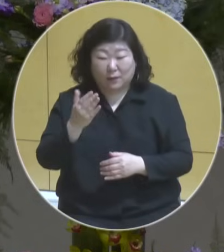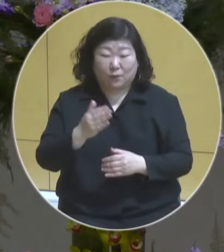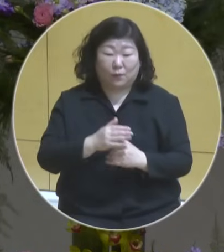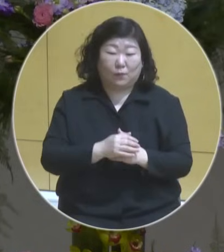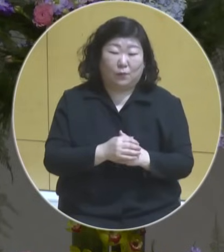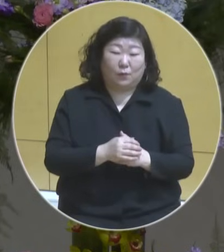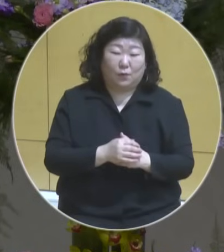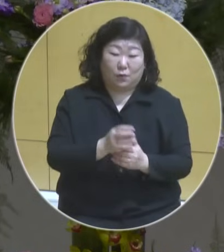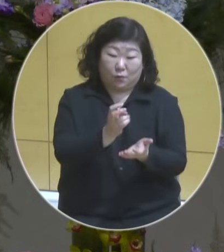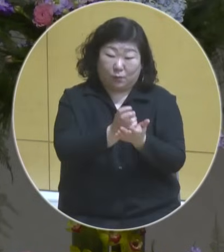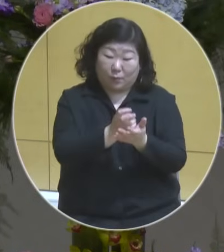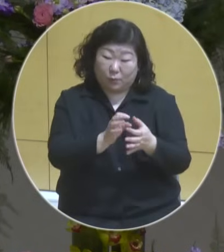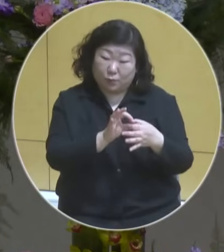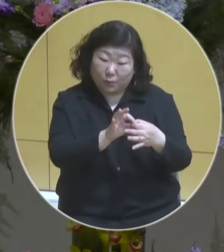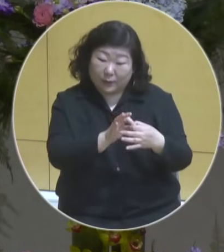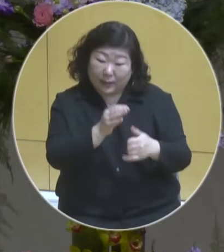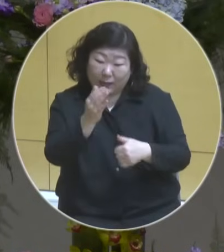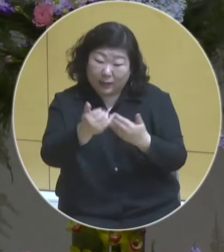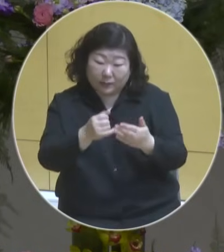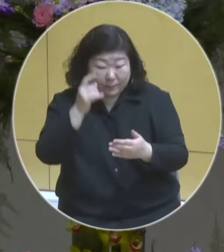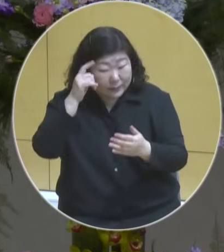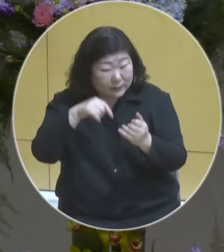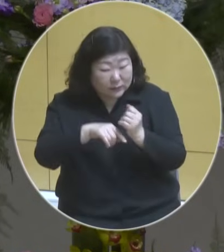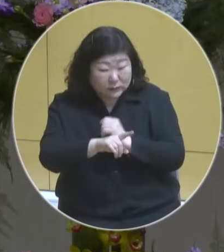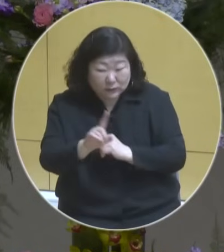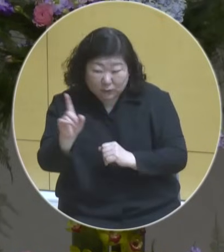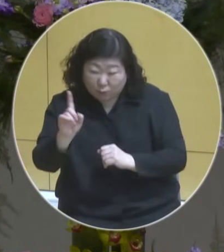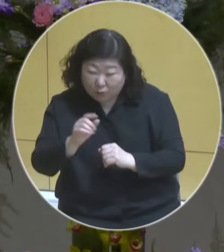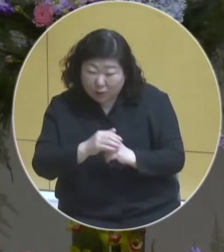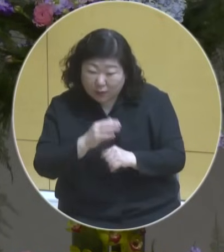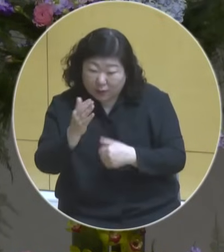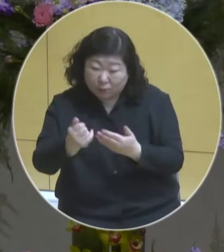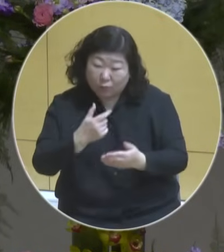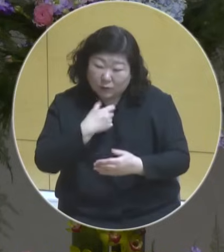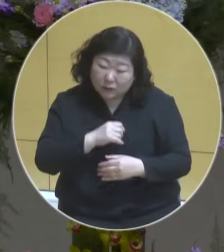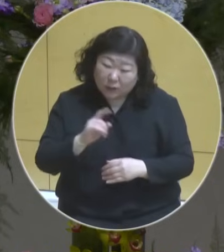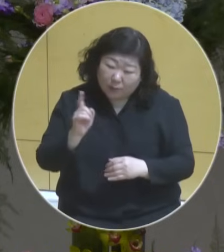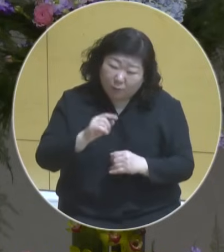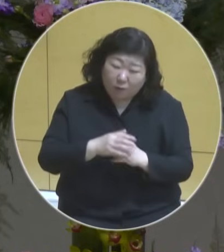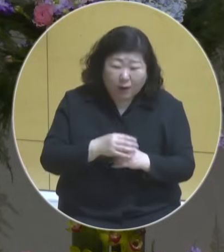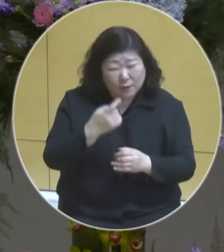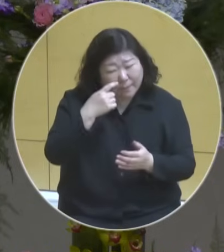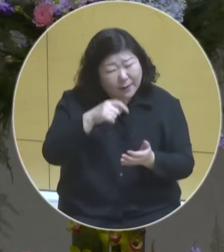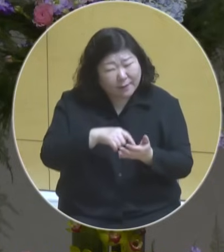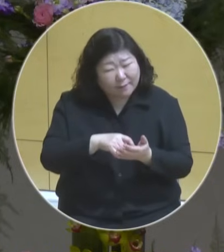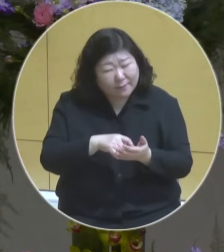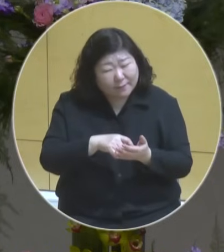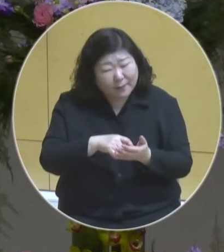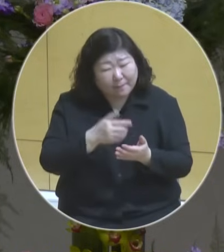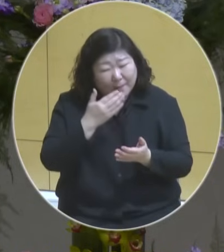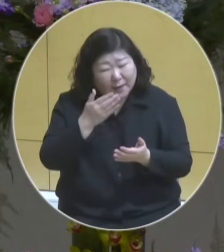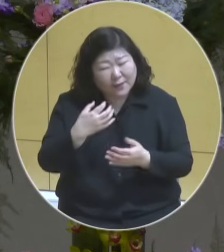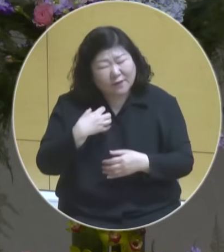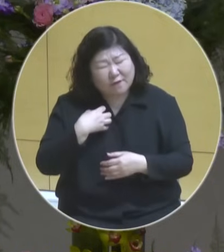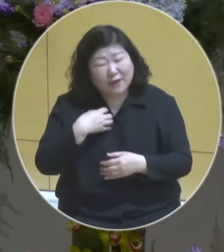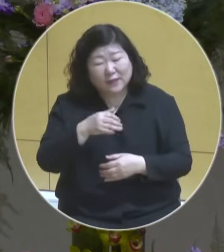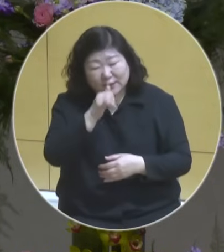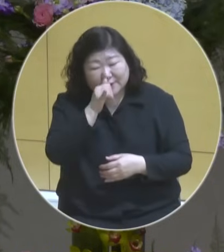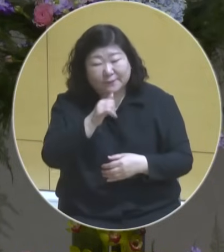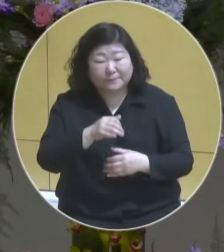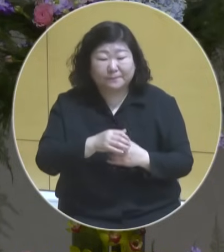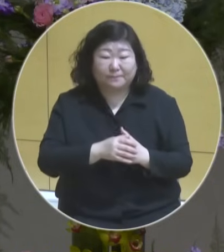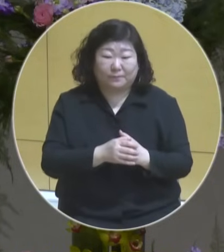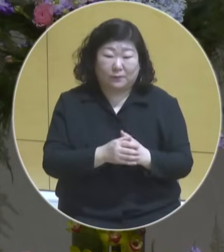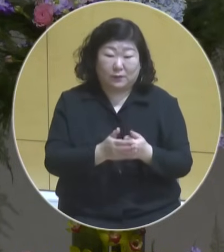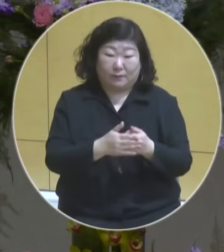통해서 또 하나님의 뜻이 무엇인가 하나님 원하시는게 무엇인가 할 수 있는 굉장히 중요한 역할을 한다고 해서